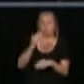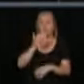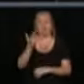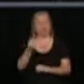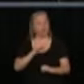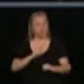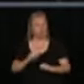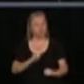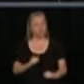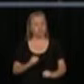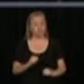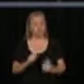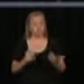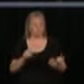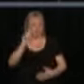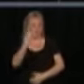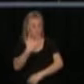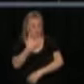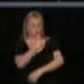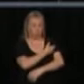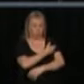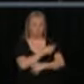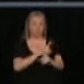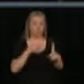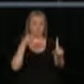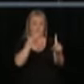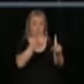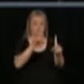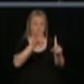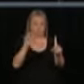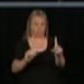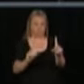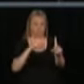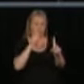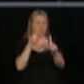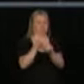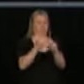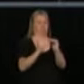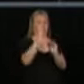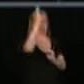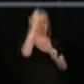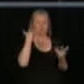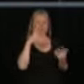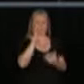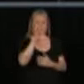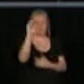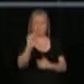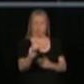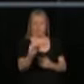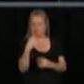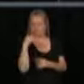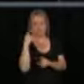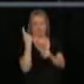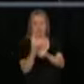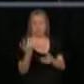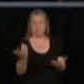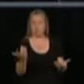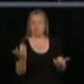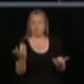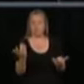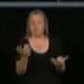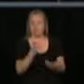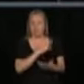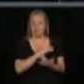dépassé l'objectif de 75 %, on est rendu à 85 % en date d'hier. Mais le gros changement, c'est le